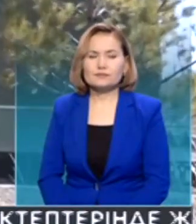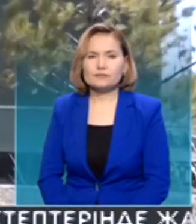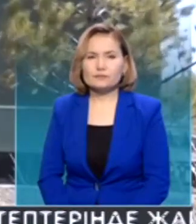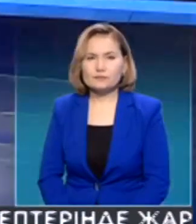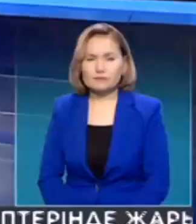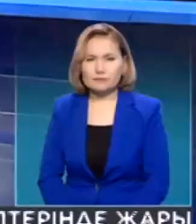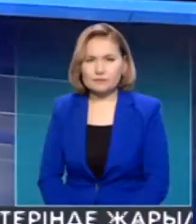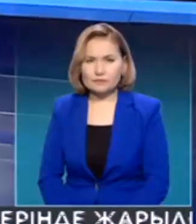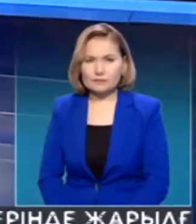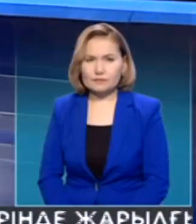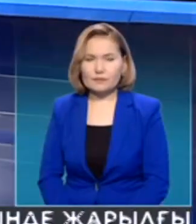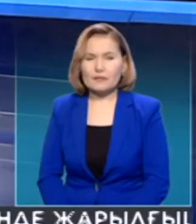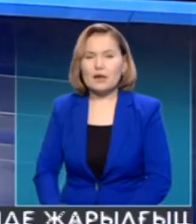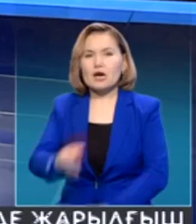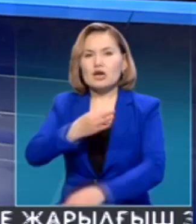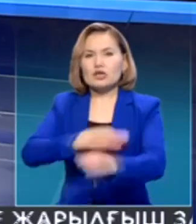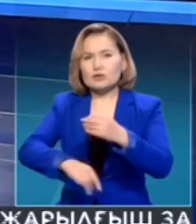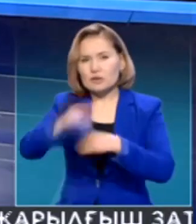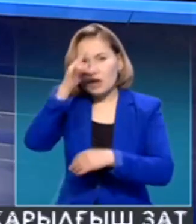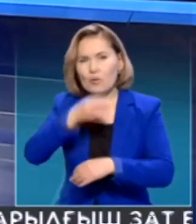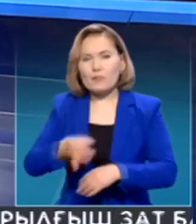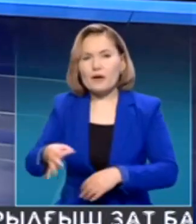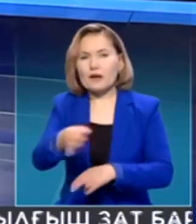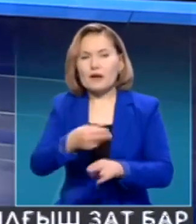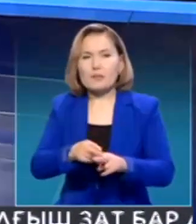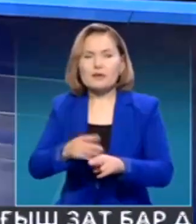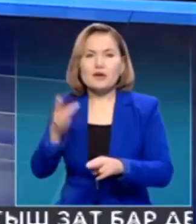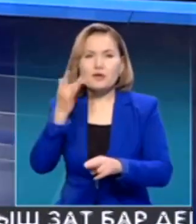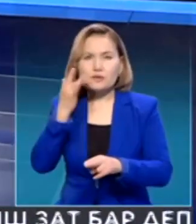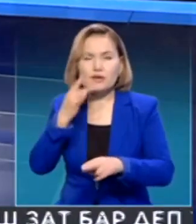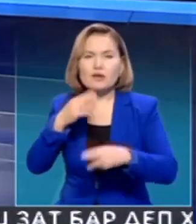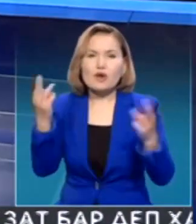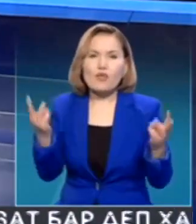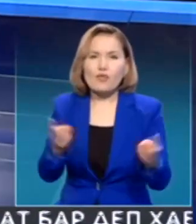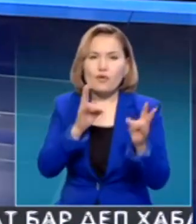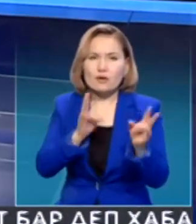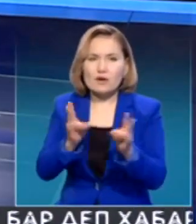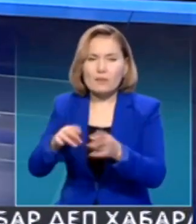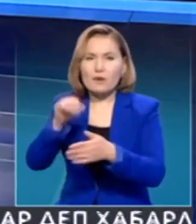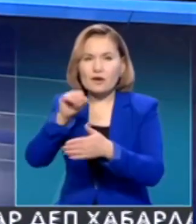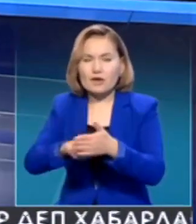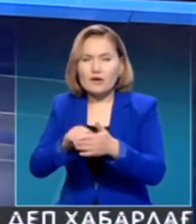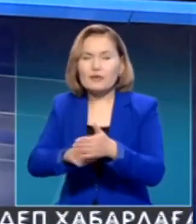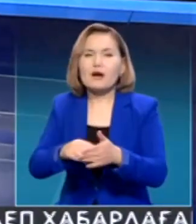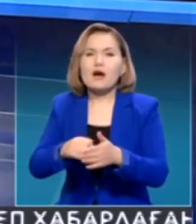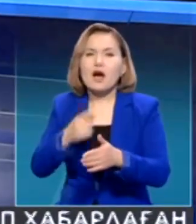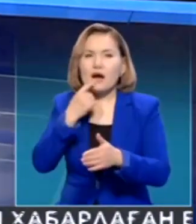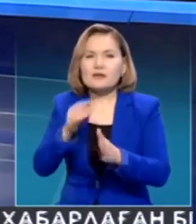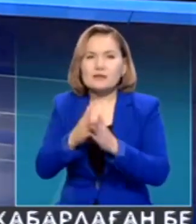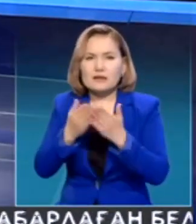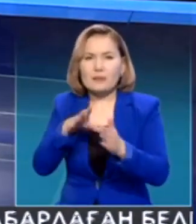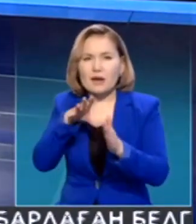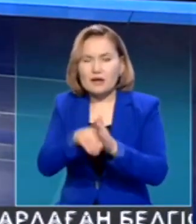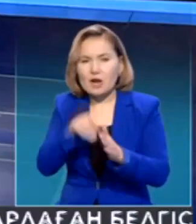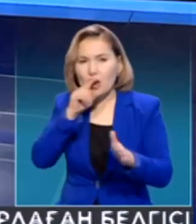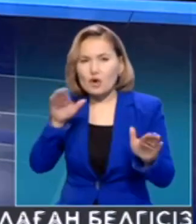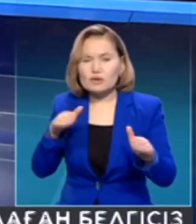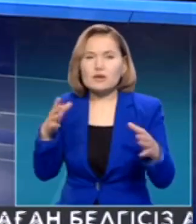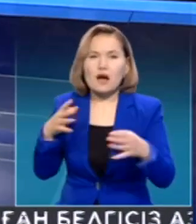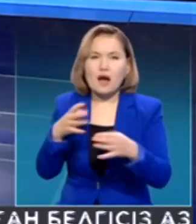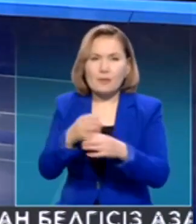облысынан. Шығыс Қазақстан облысында жиі болатын өрт кесірінен қызыл кітапқа енген құстар азайып барады.